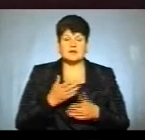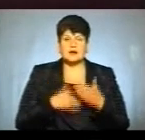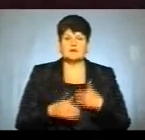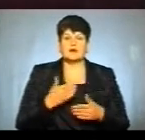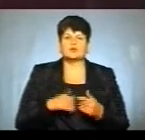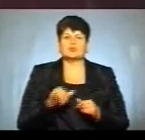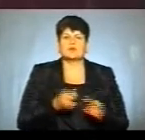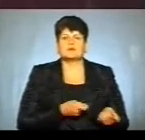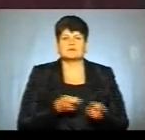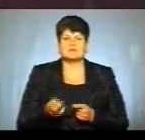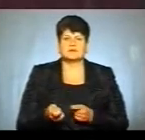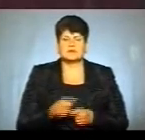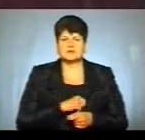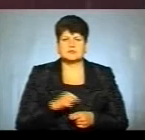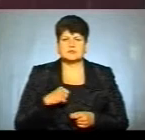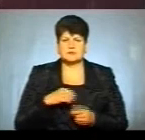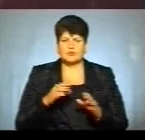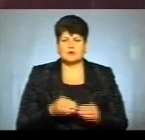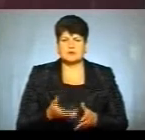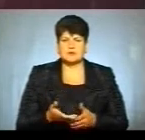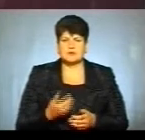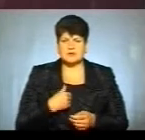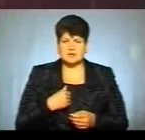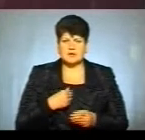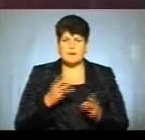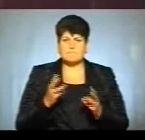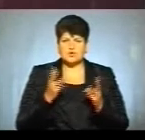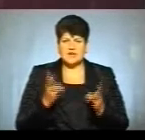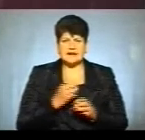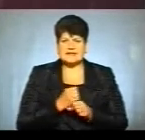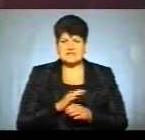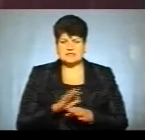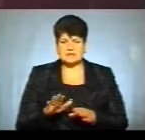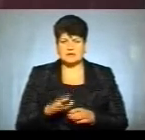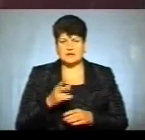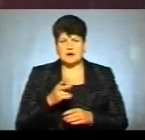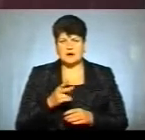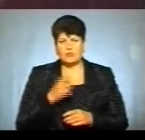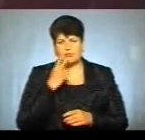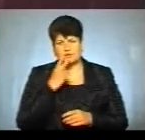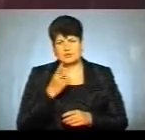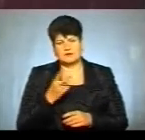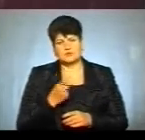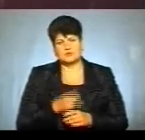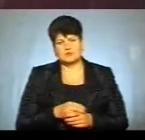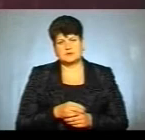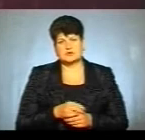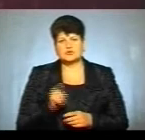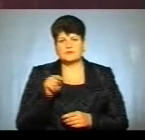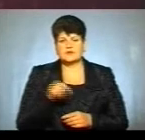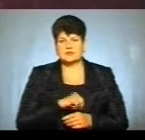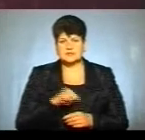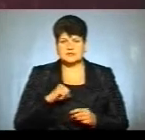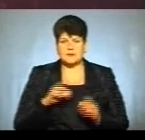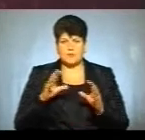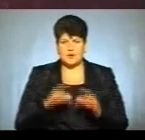вести? Що мені робити? Він сам погасне. По крайній мірі, я пожару не зроблю. Я подивлюся, понаблюдаю, щоб він сам по собі